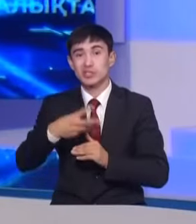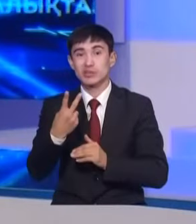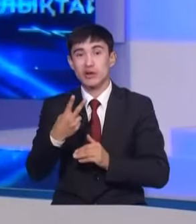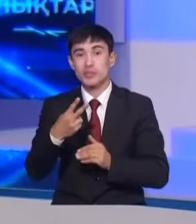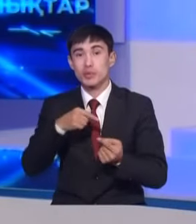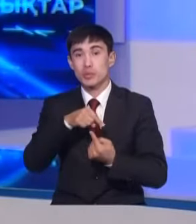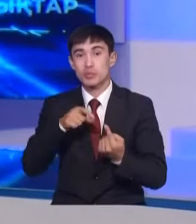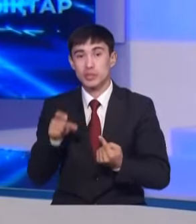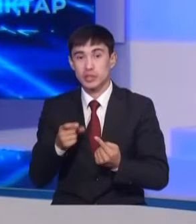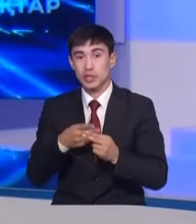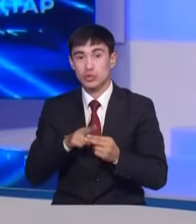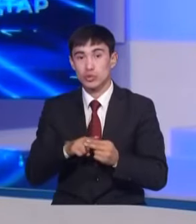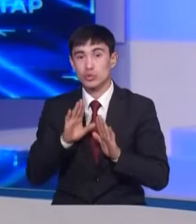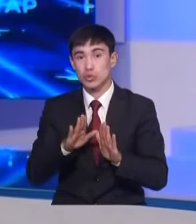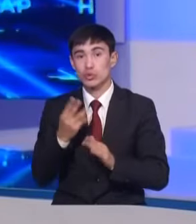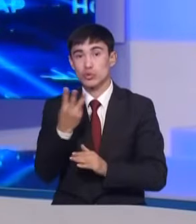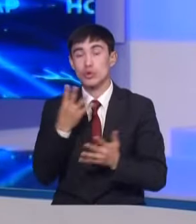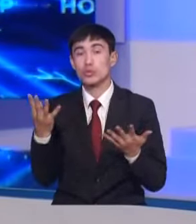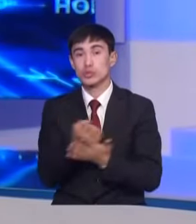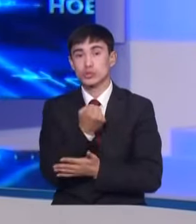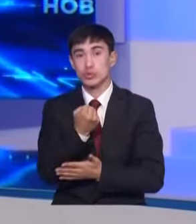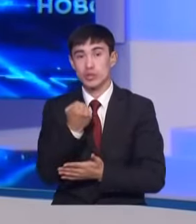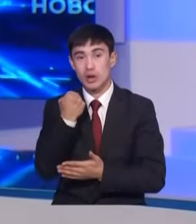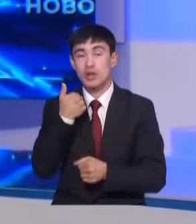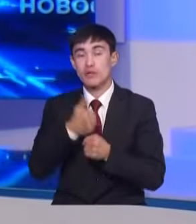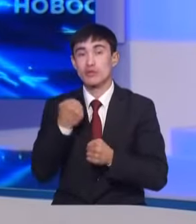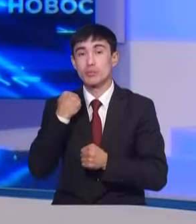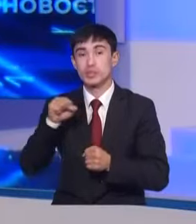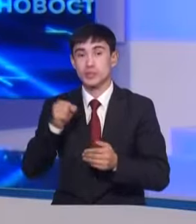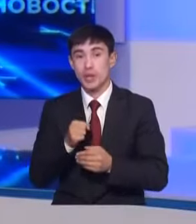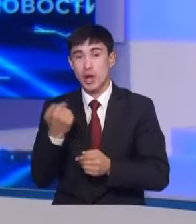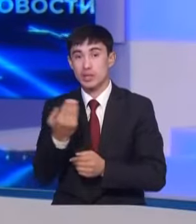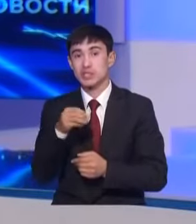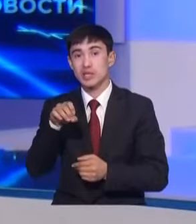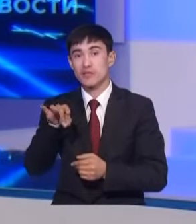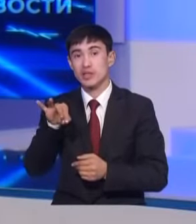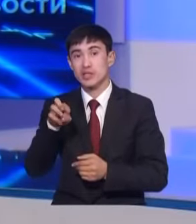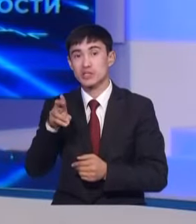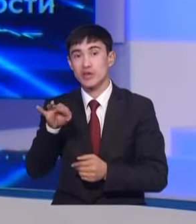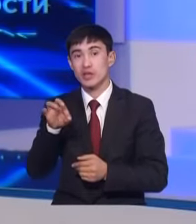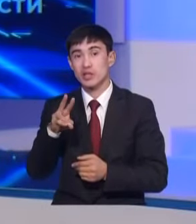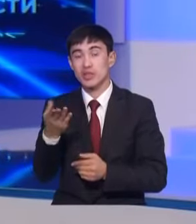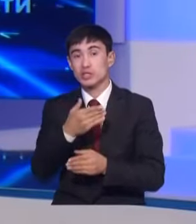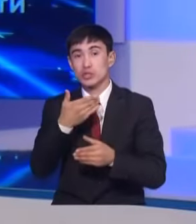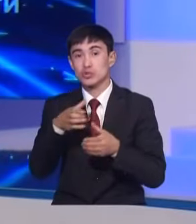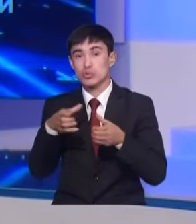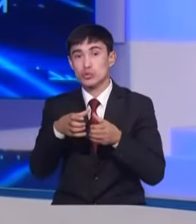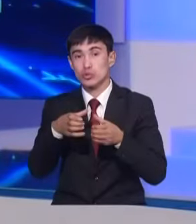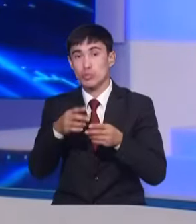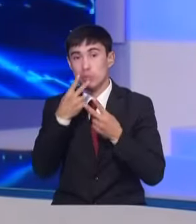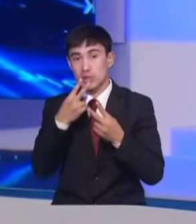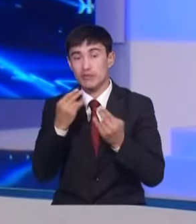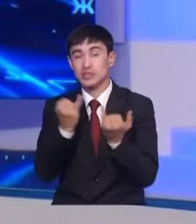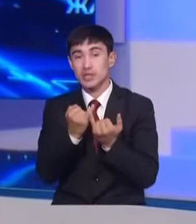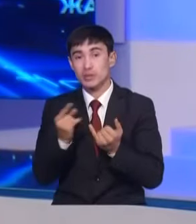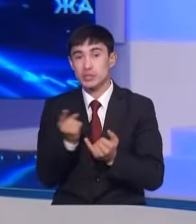32 предпринимателя из которых только трое были удостоены главного приза одна из них Евгения Звягина наша съёмочная группа побывала